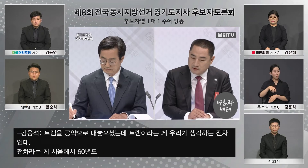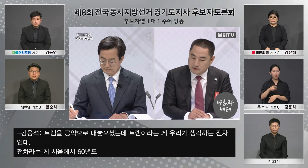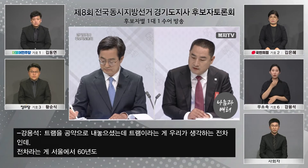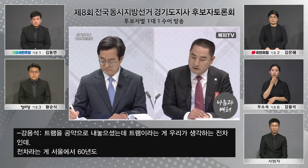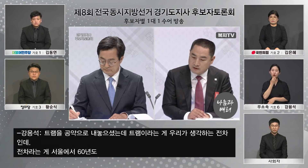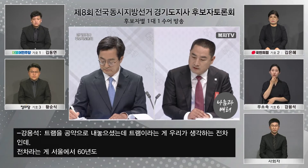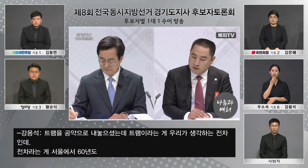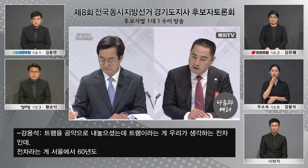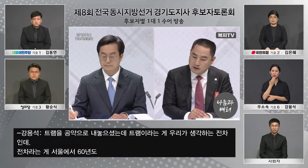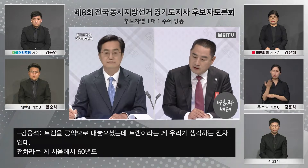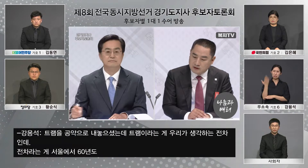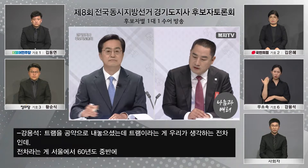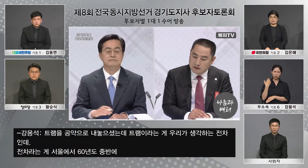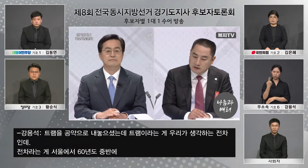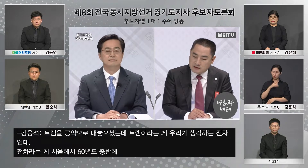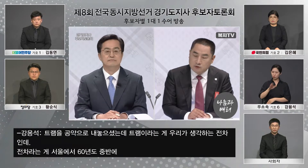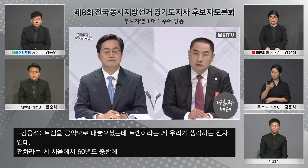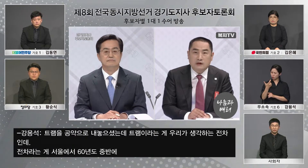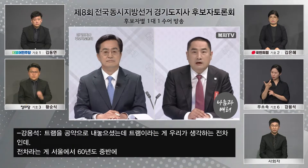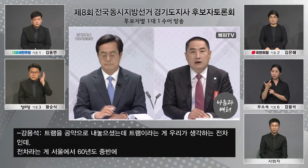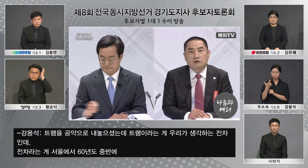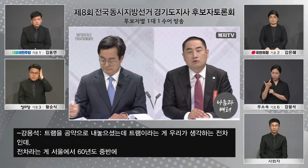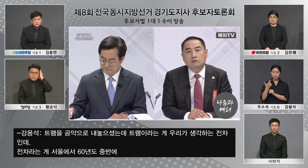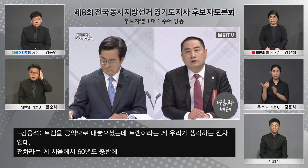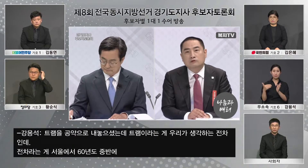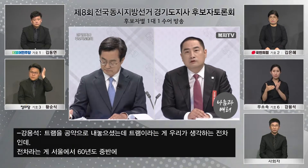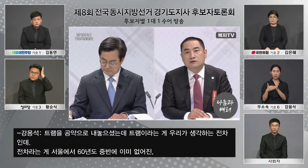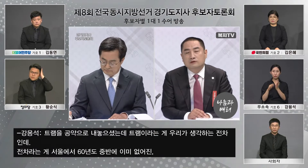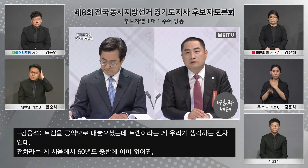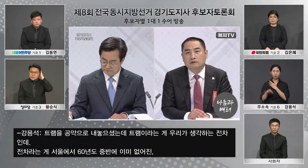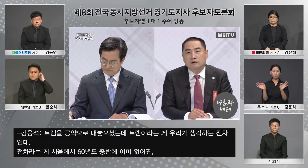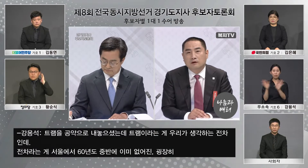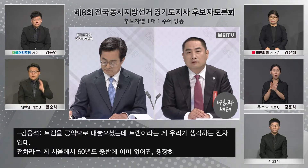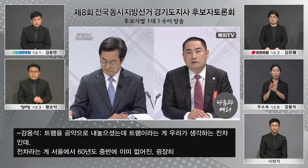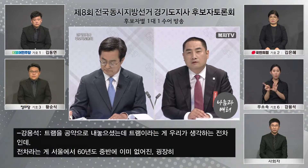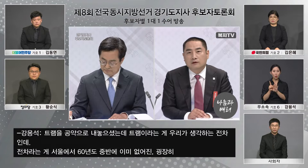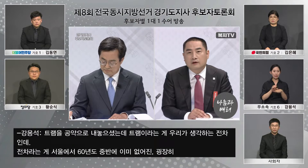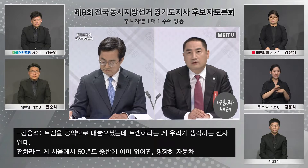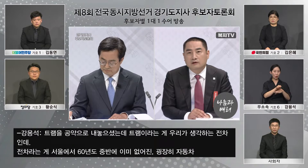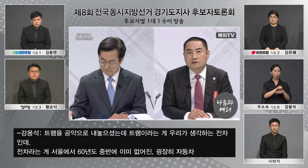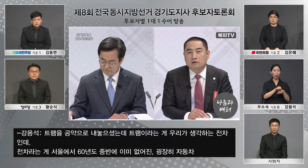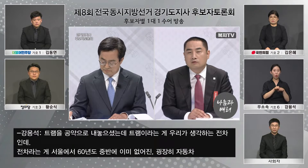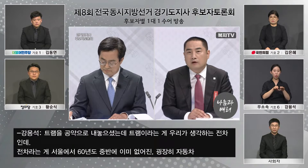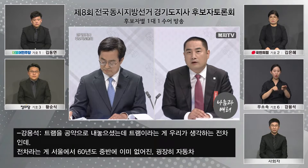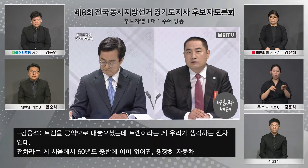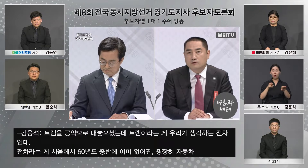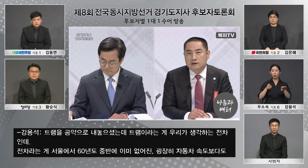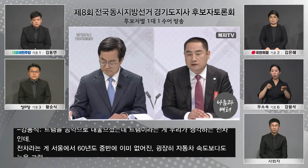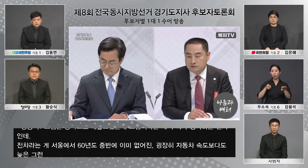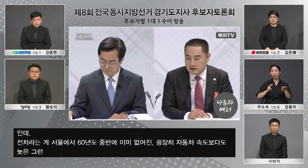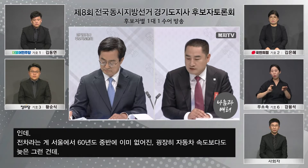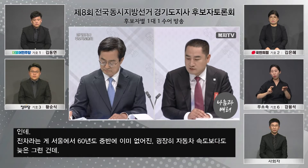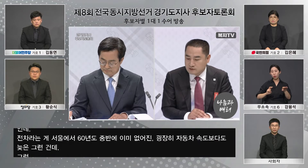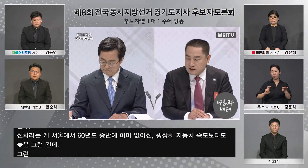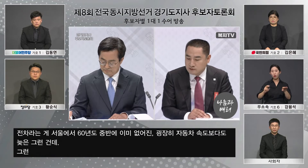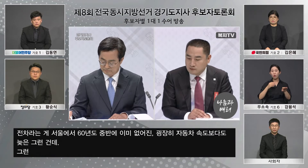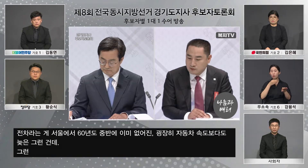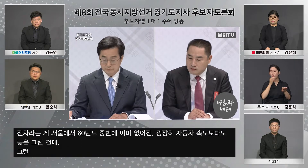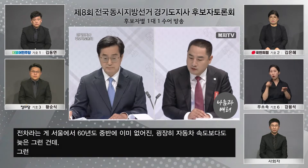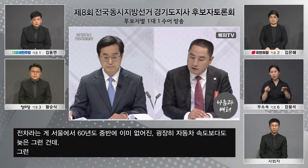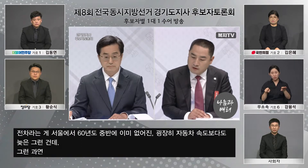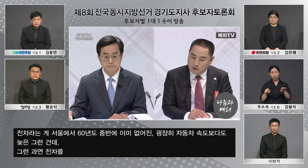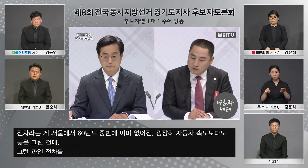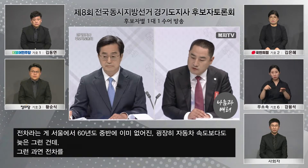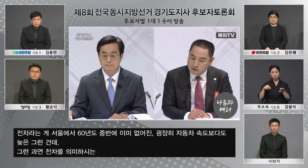없어진 굉장히 자동차 속도보다도 늦은 그런 건데 그런 과연 전차를 의미하시는 건지 아니면